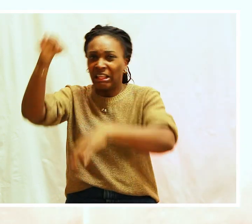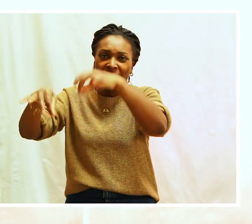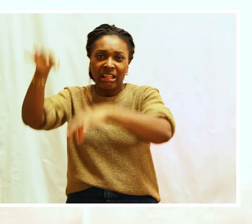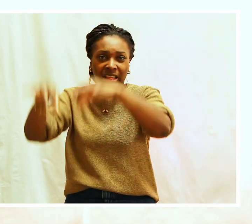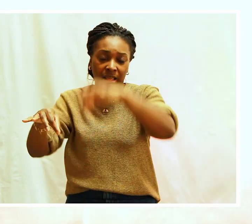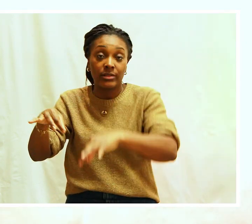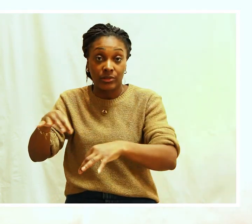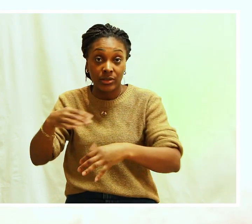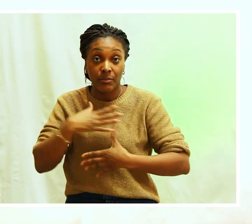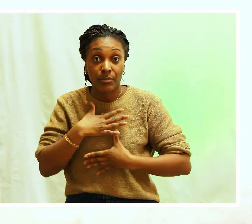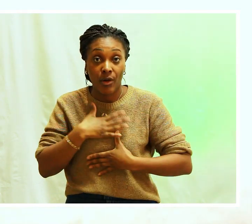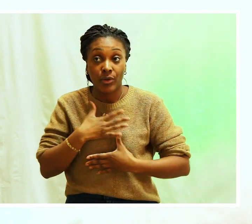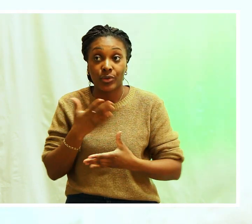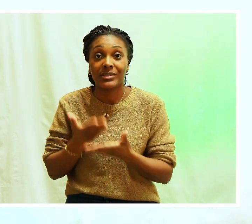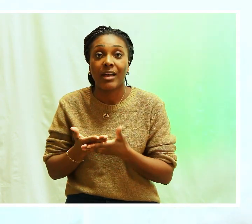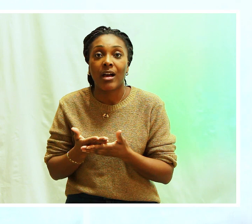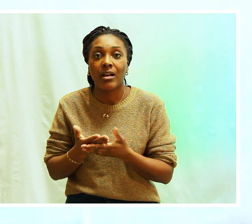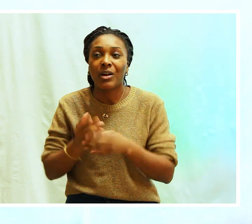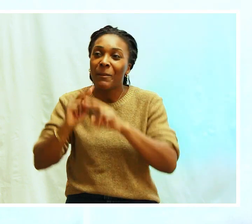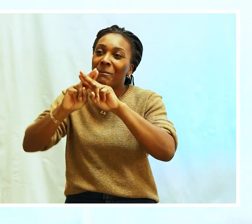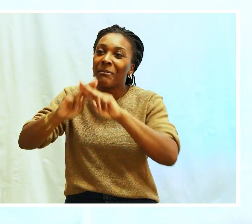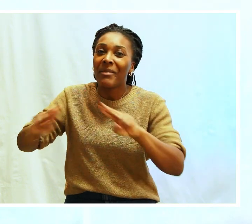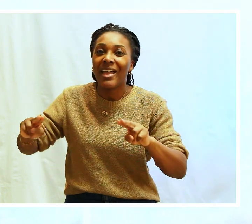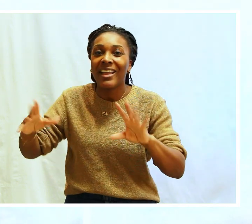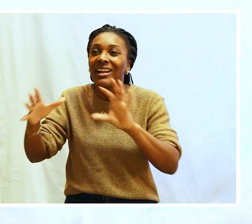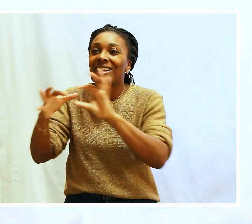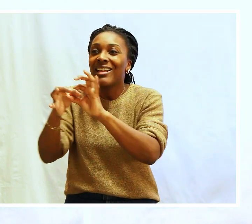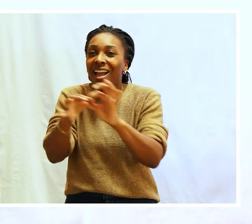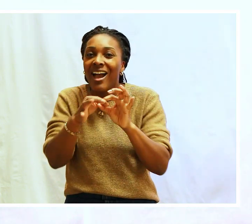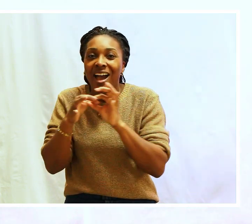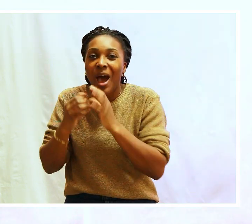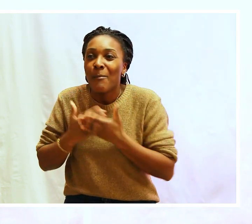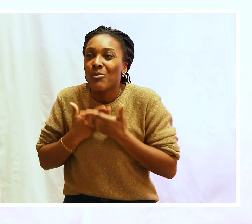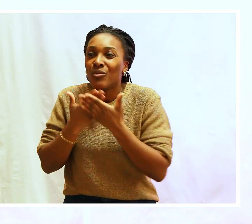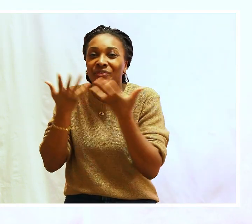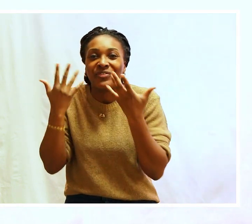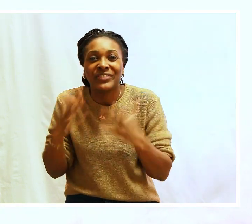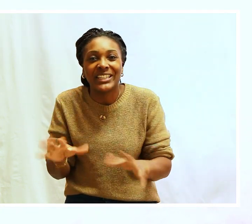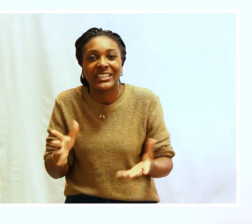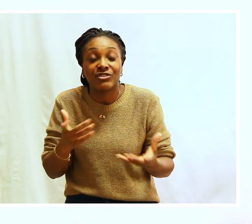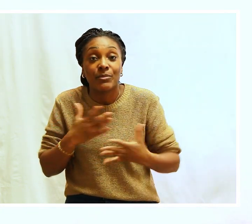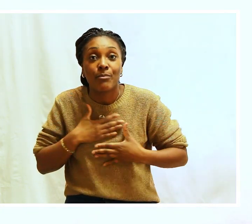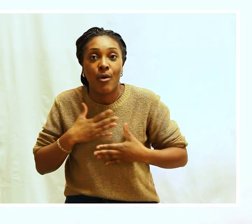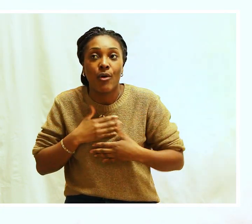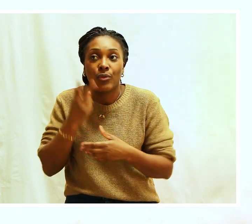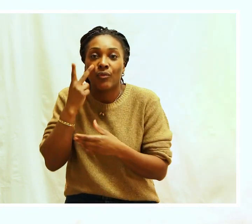parce que, il n'y aura plus cette paix entre vous et ce lien de communion fraternelle.